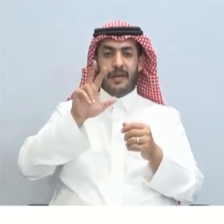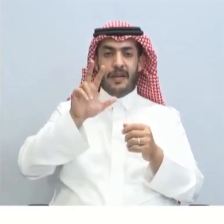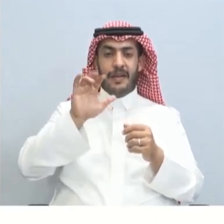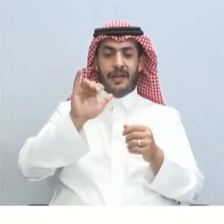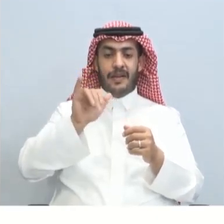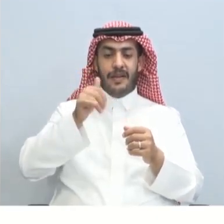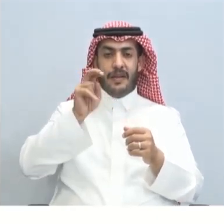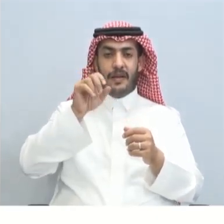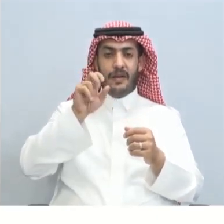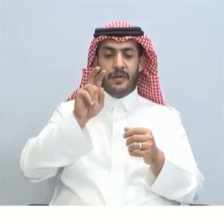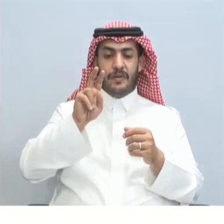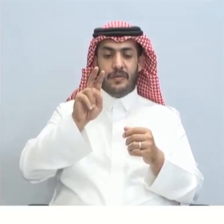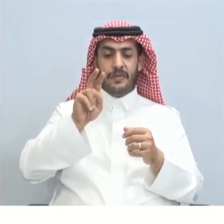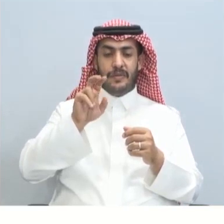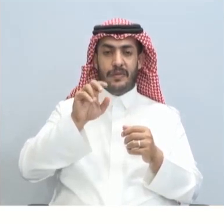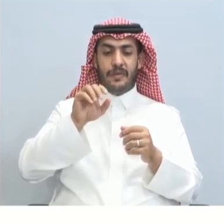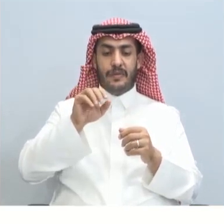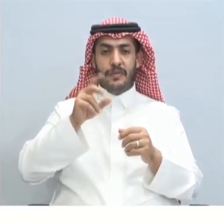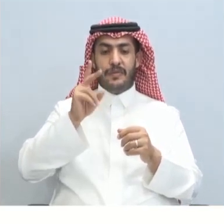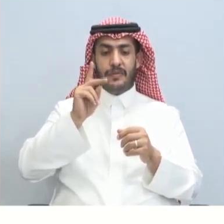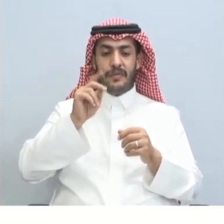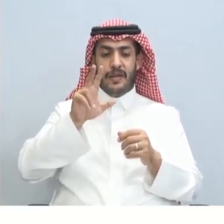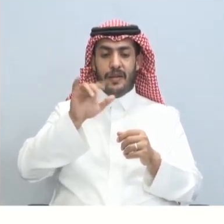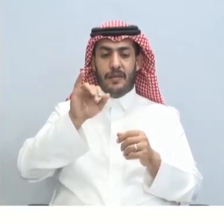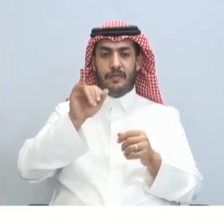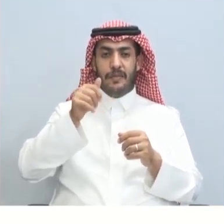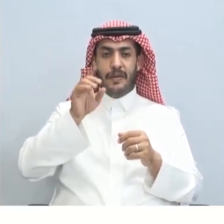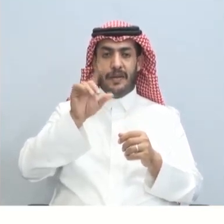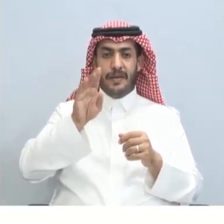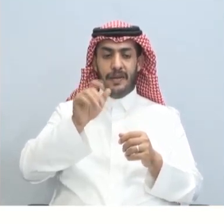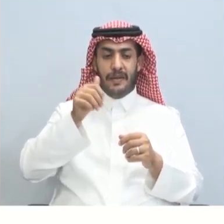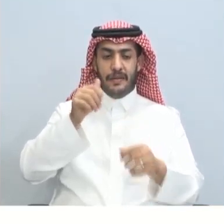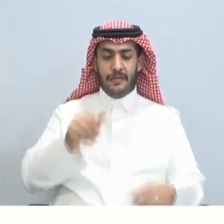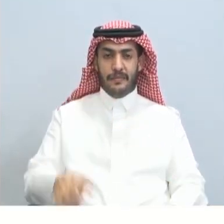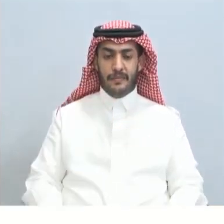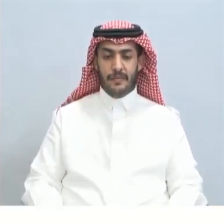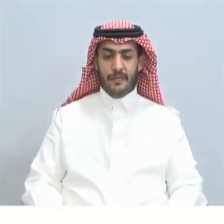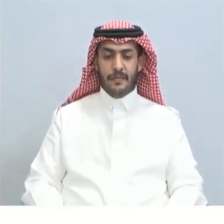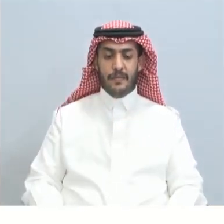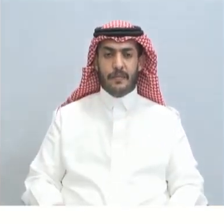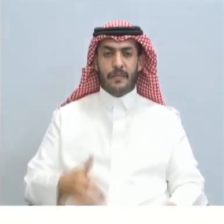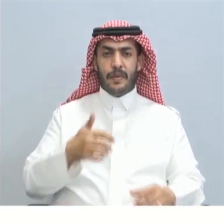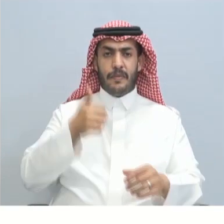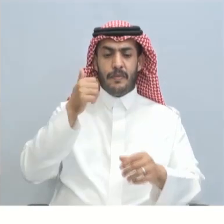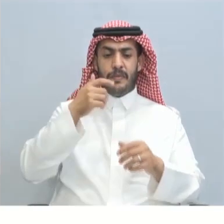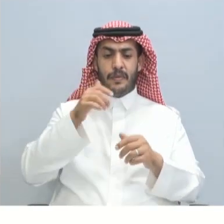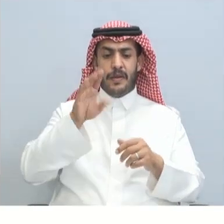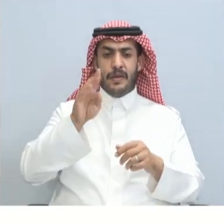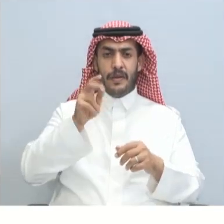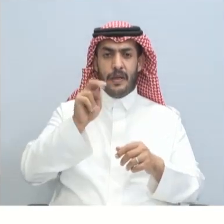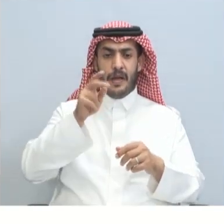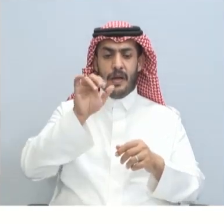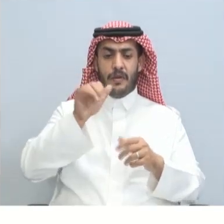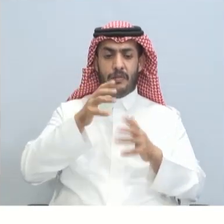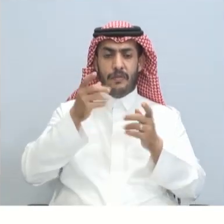هنا شكل او صوره للياقوت وكذلك لدينا للمايكا ما الذي يجعل الياقوت